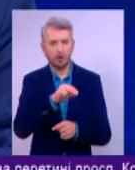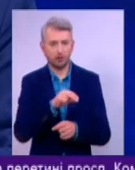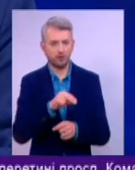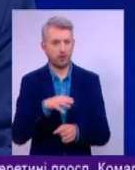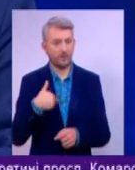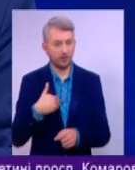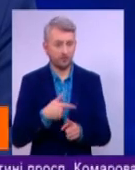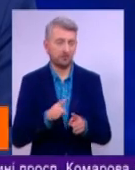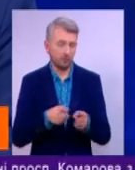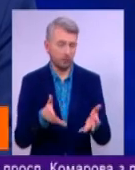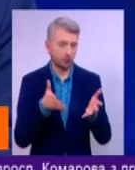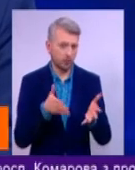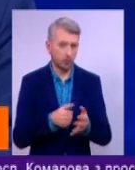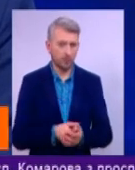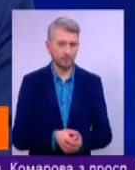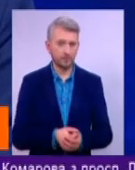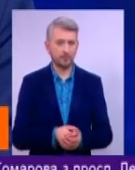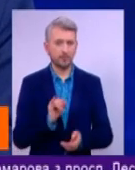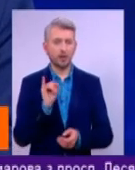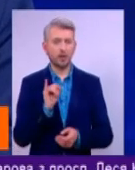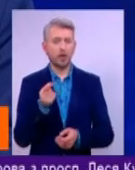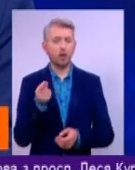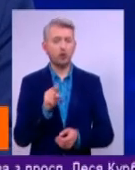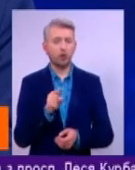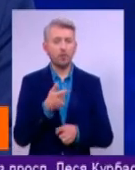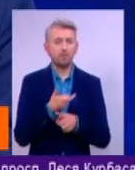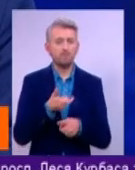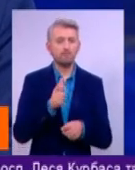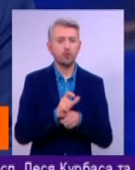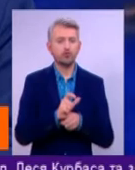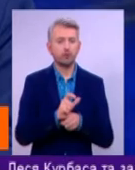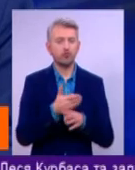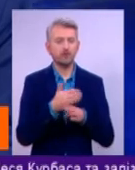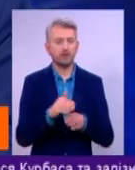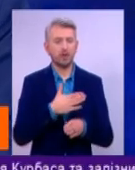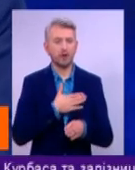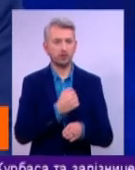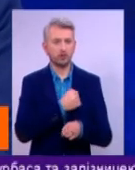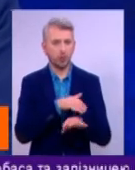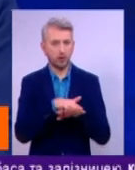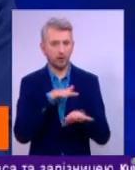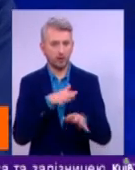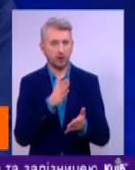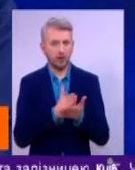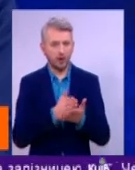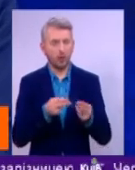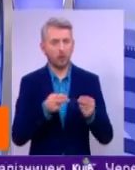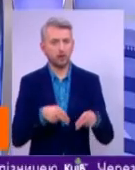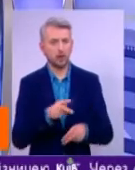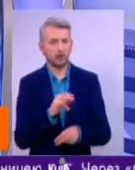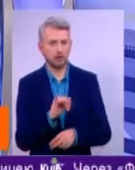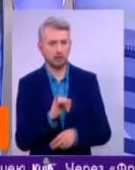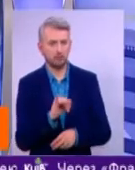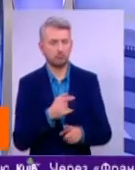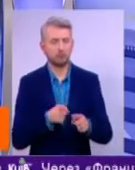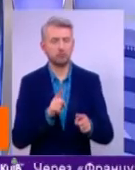ефективне. Це зрозуміло. І тому більша частина наших Збройних сил є саме контрактниками. Тобто